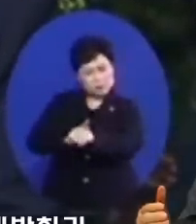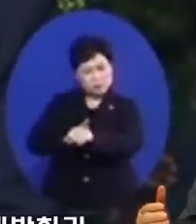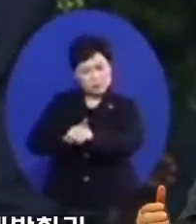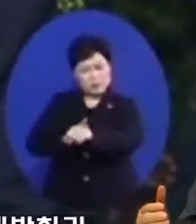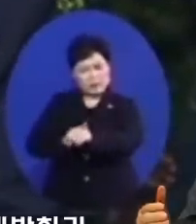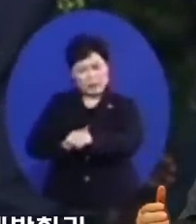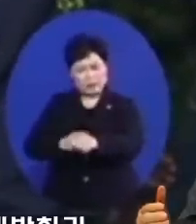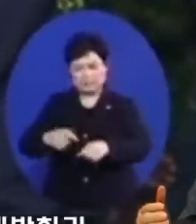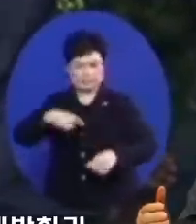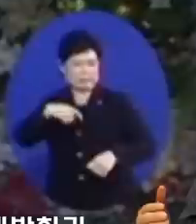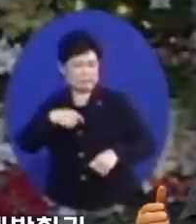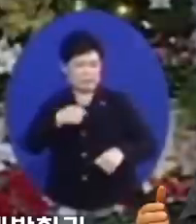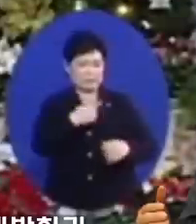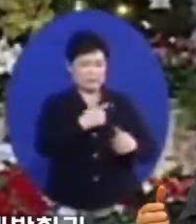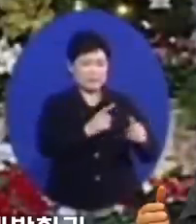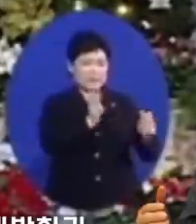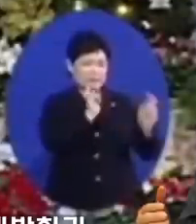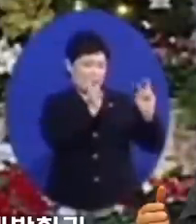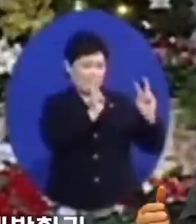되려고 하면은